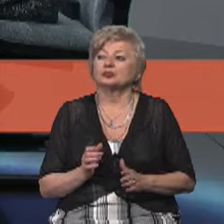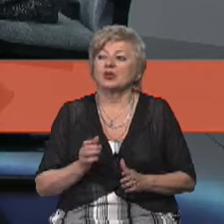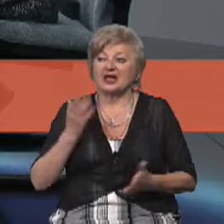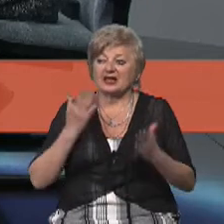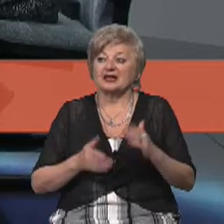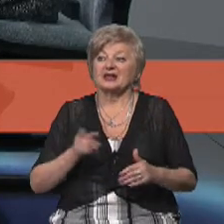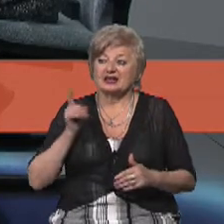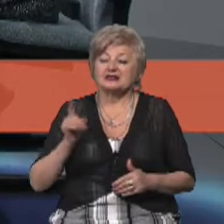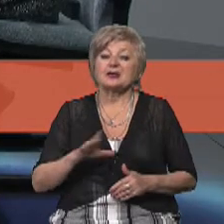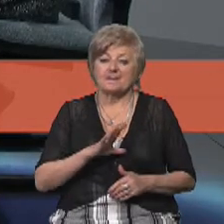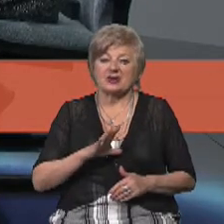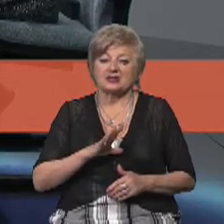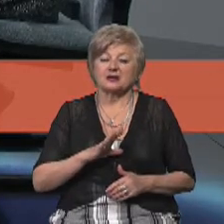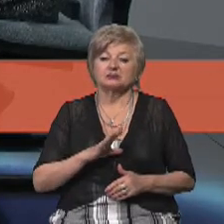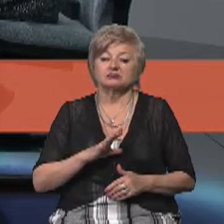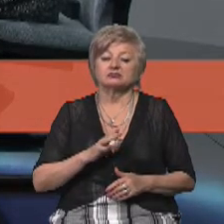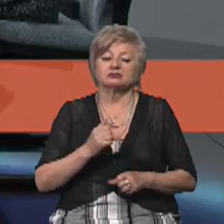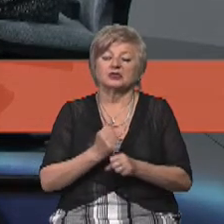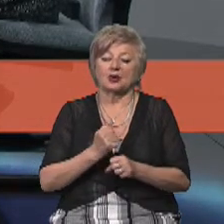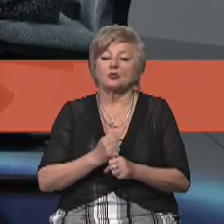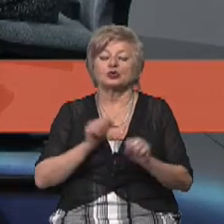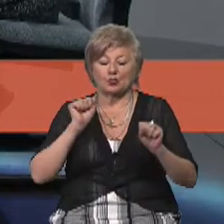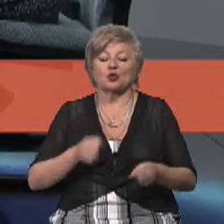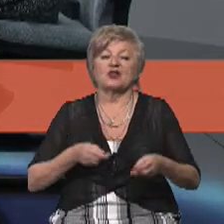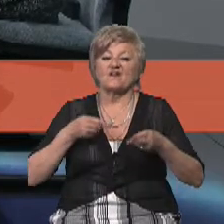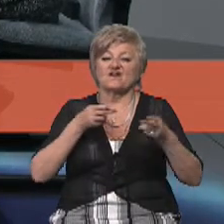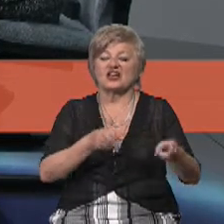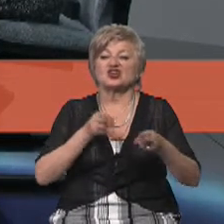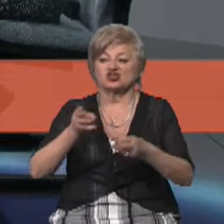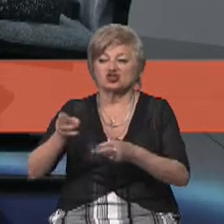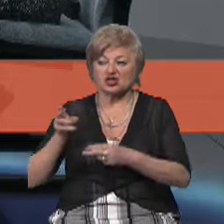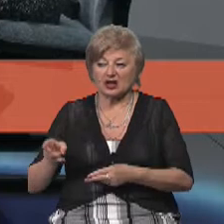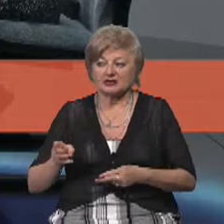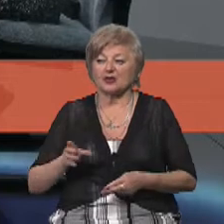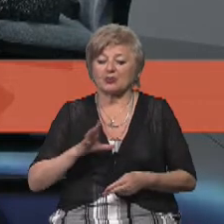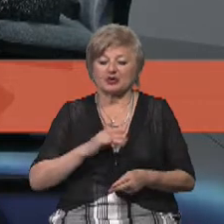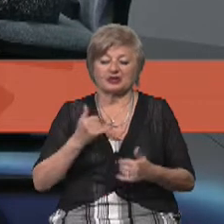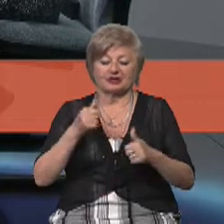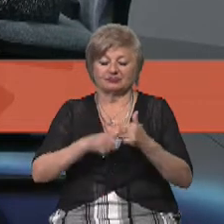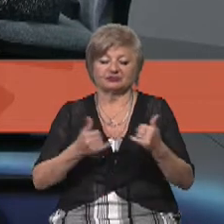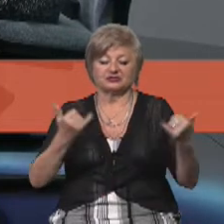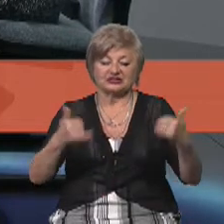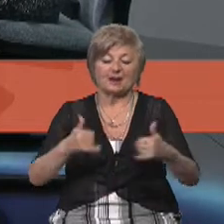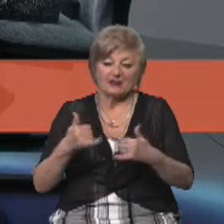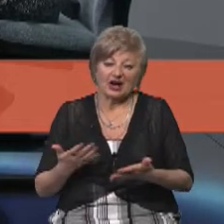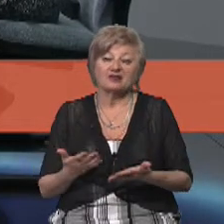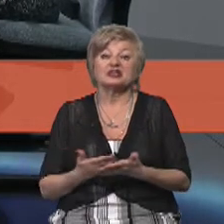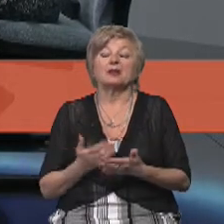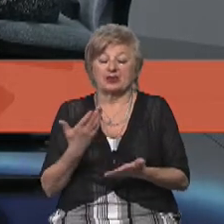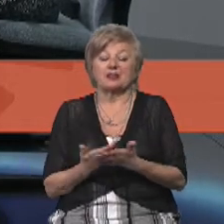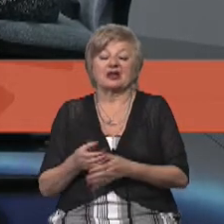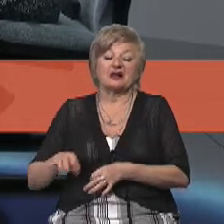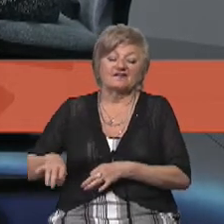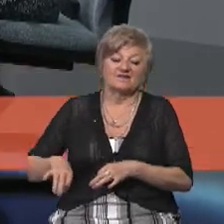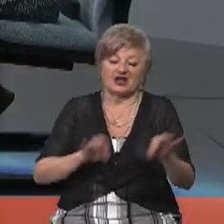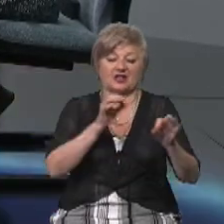вона все-таки мала страхівку, могла виїжджати, і була заправлена відповідно паливо, і виїхала на